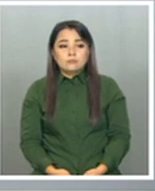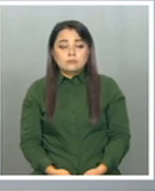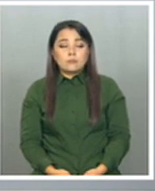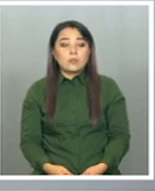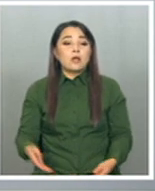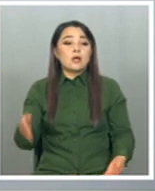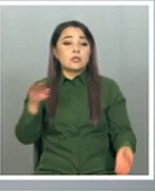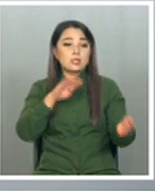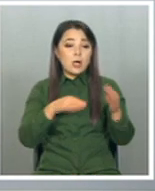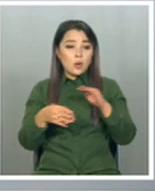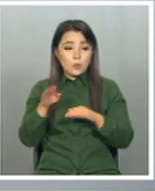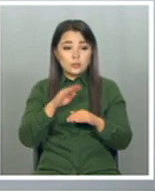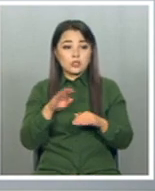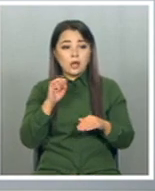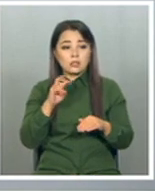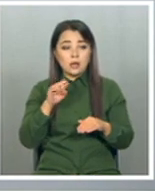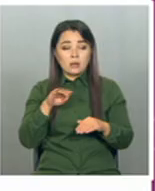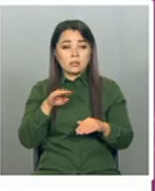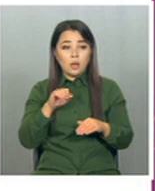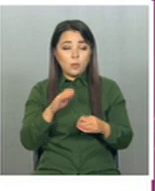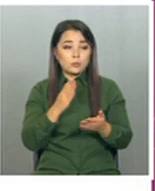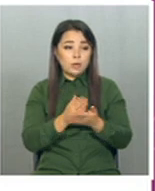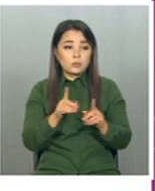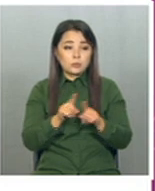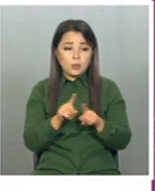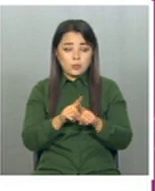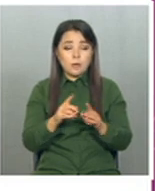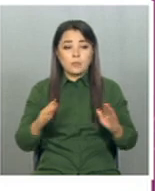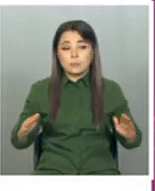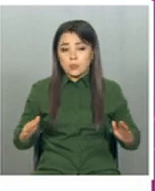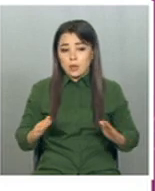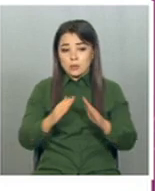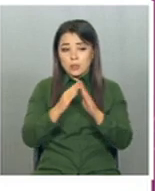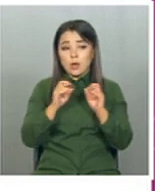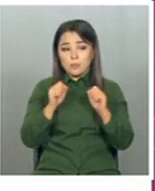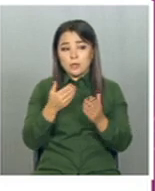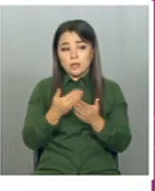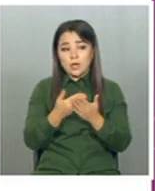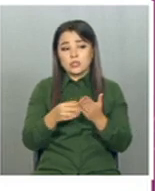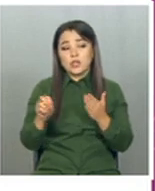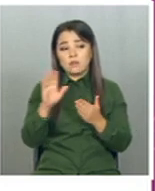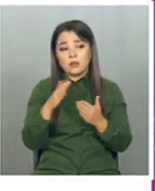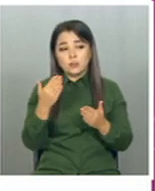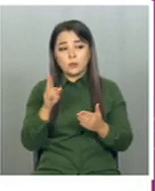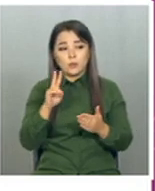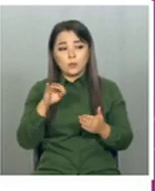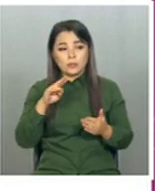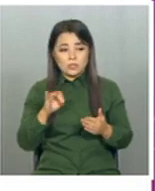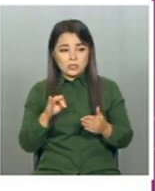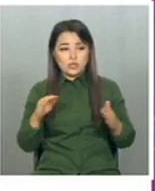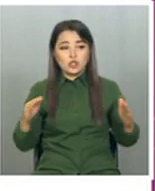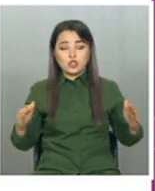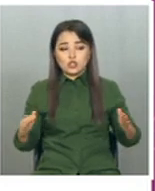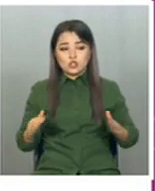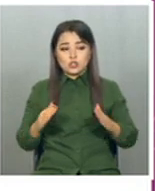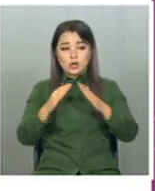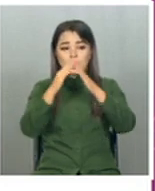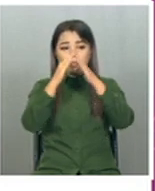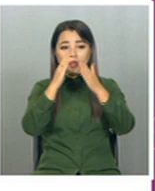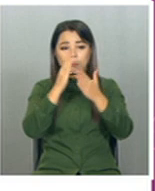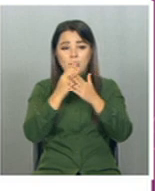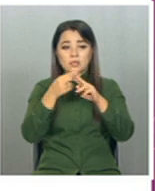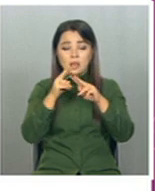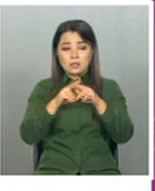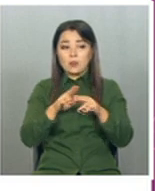Таулар жанартау әрекетінен де пайда болуы мүмкін. Мысалы, Евразиядағы Ключи шоқысы.